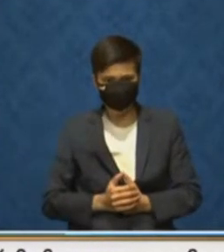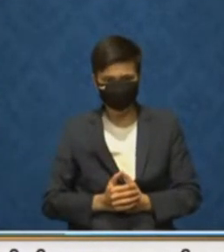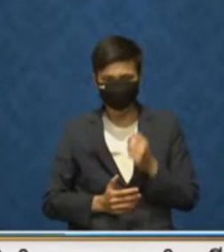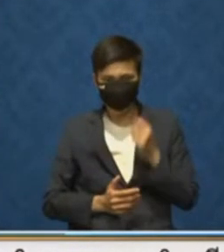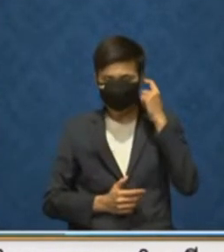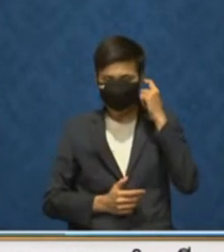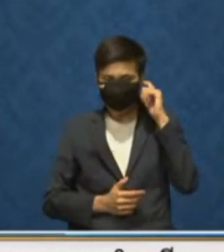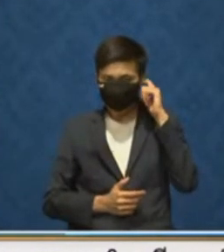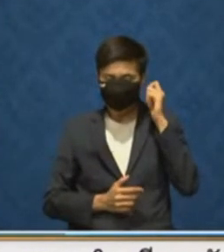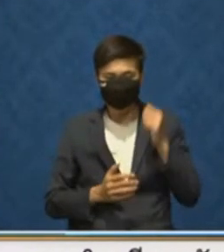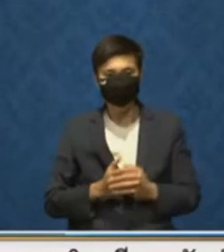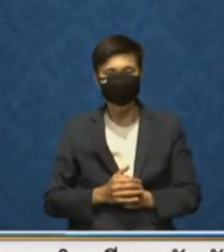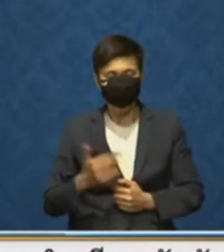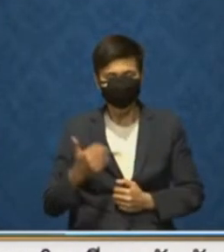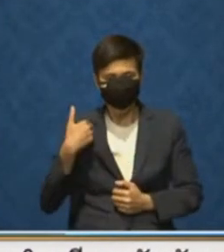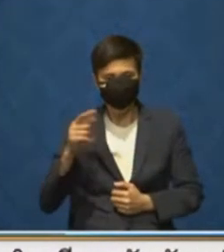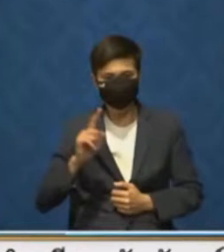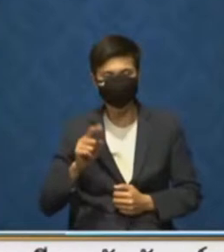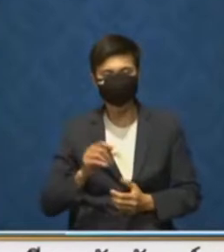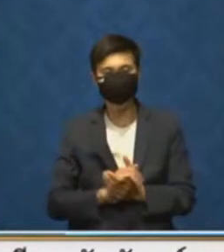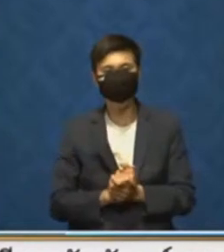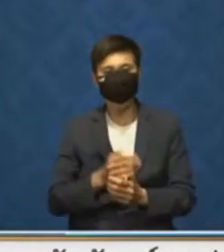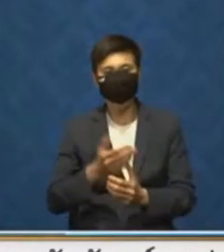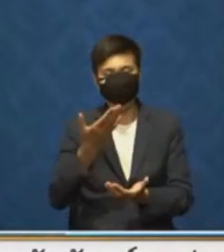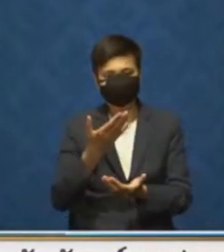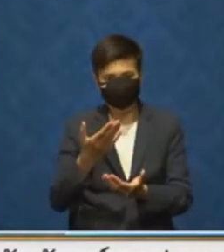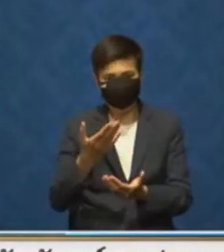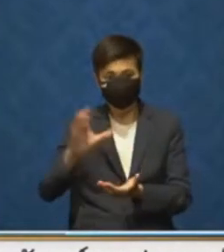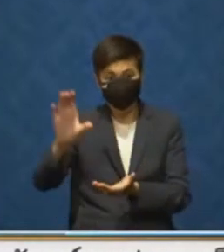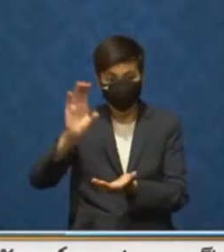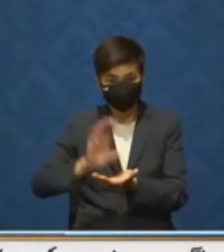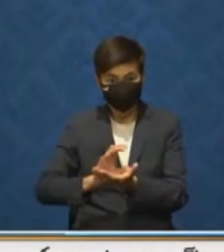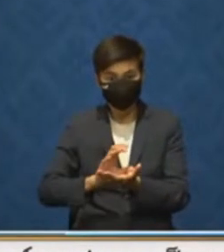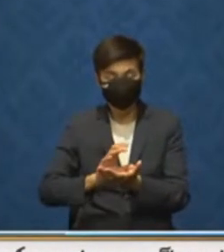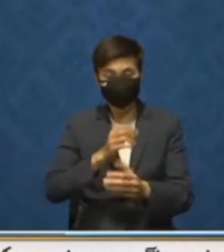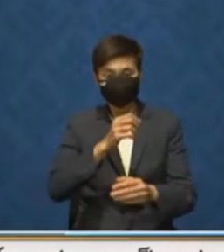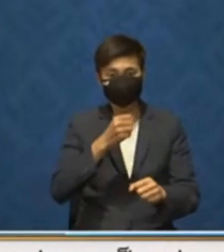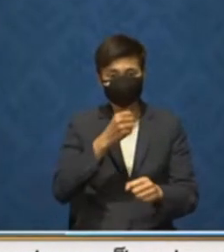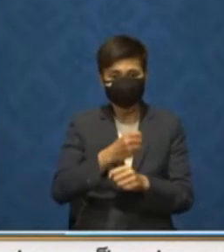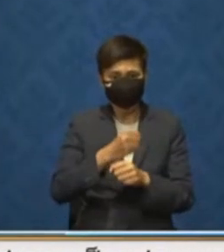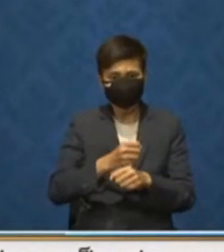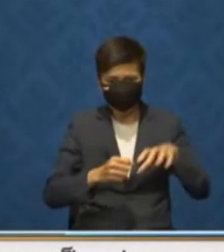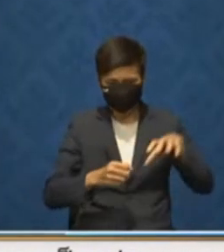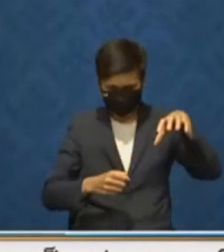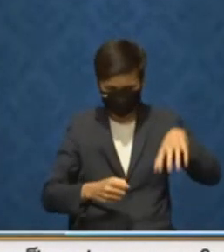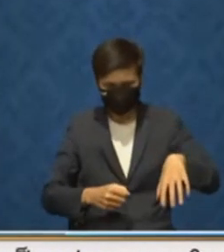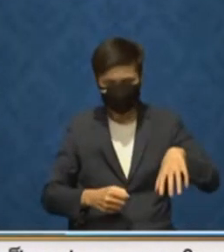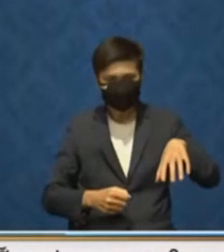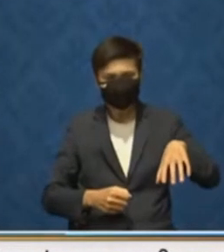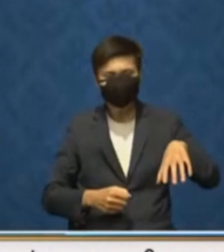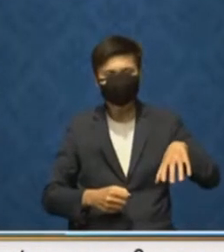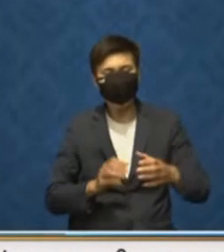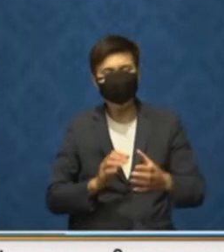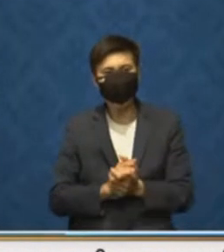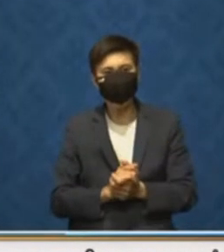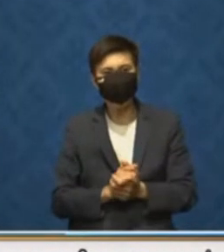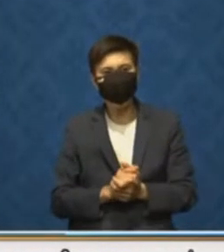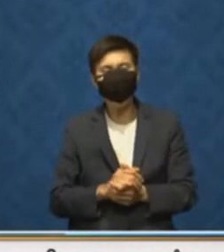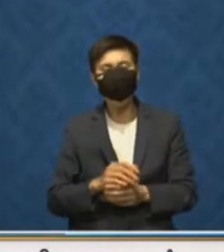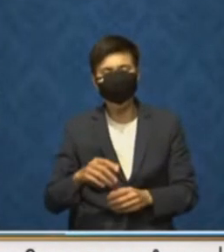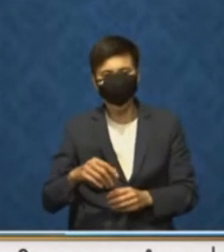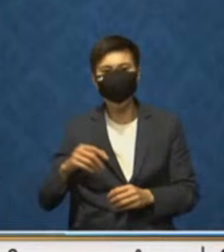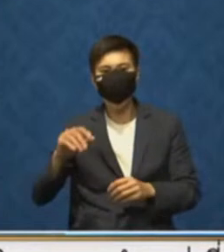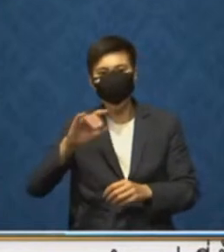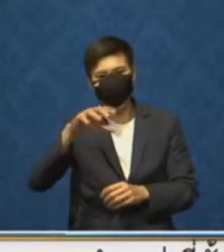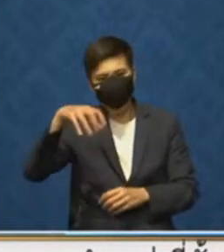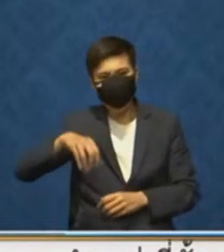ยังมีการนำหมูมาไปก่อสร้างกิ่งที่ไม่จำเป็นนะครับนำเอาญาติบริษัทเครือญาตินะ